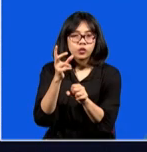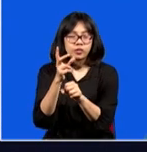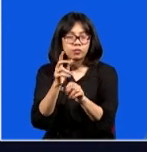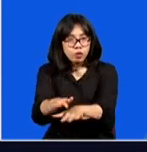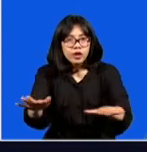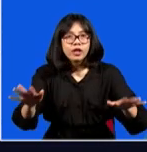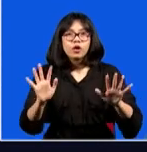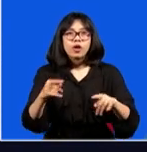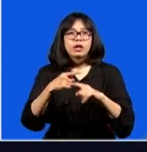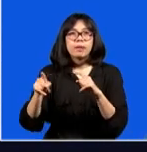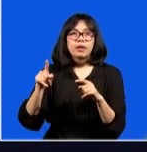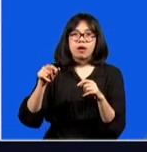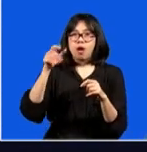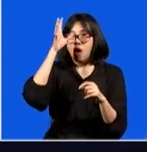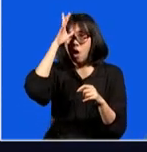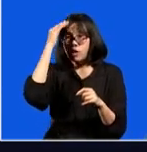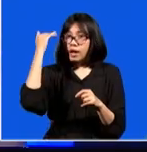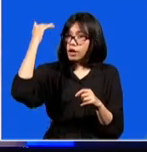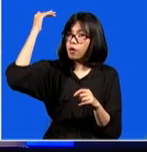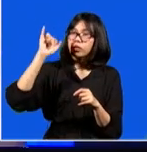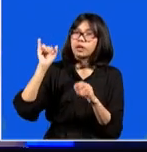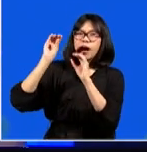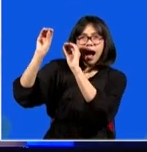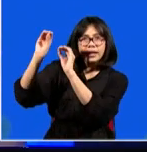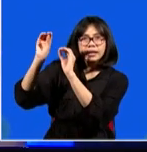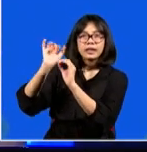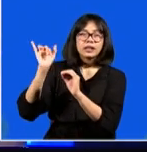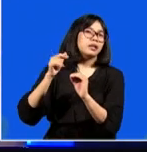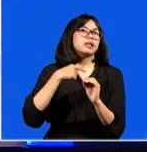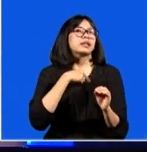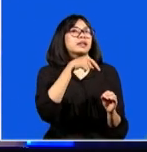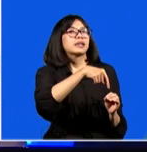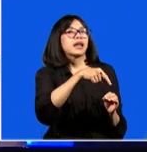orang-orang dewasa di sekitar komunitas sekolah luar biasa saya